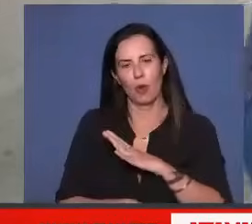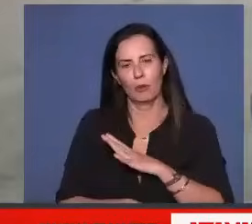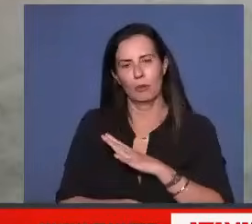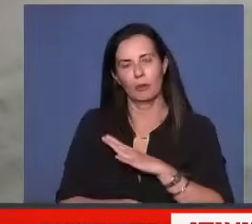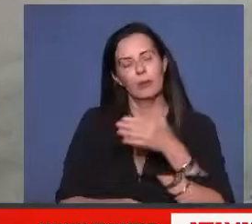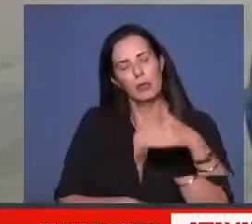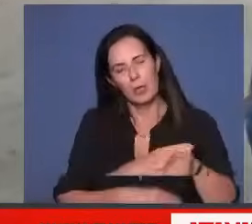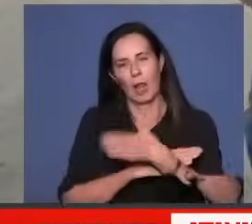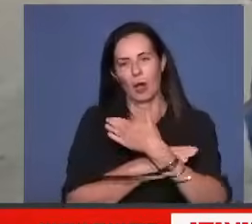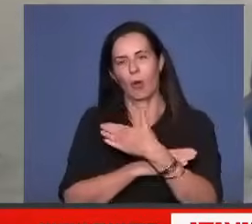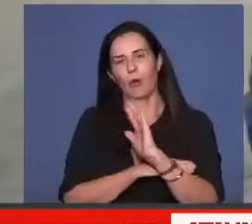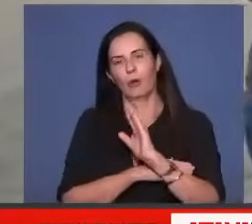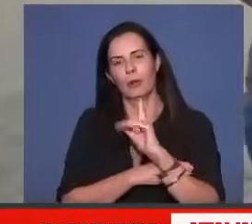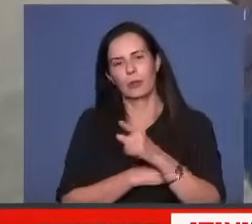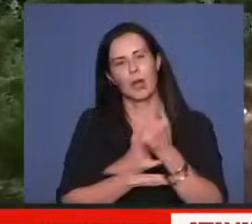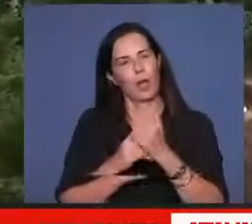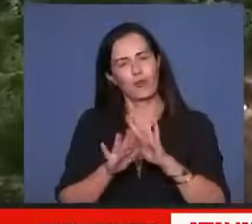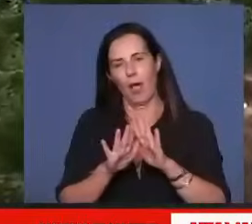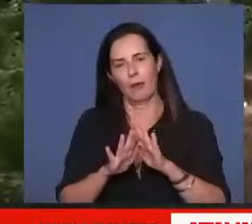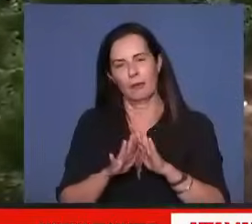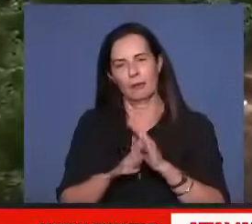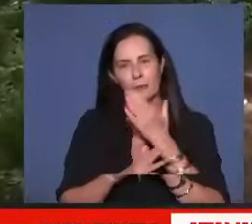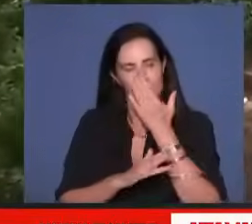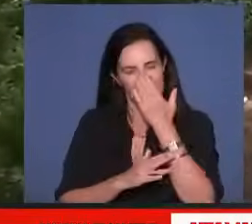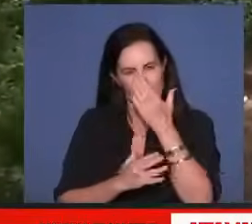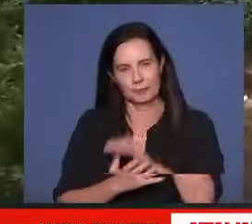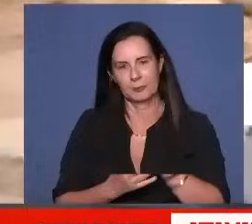תעזבו, אנחנו צריכים להתעסק בהפסד ולא בכם. סבבה.